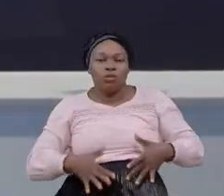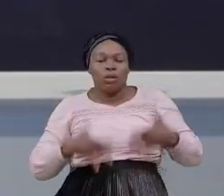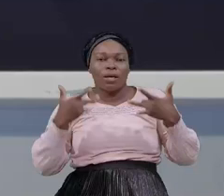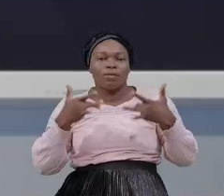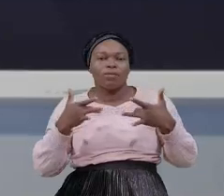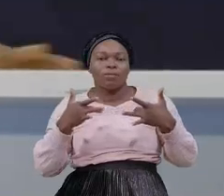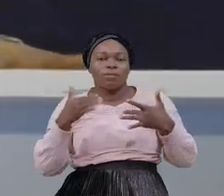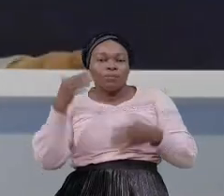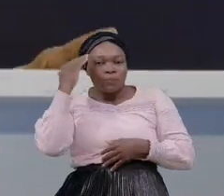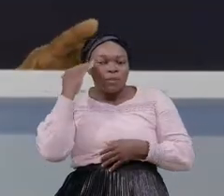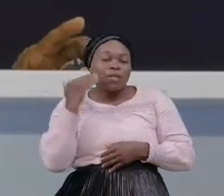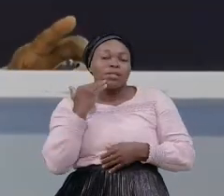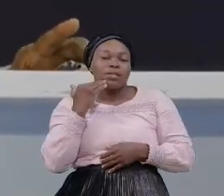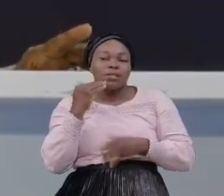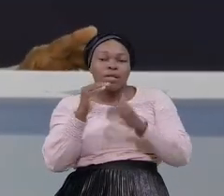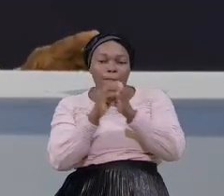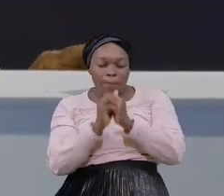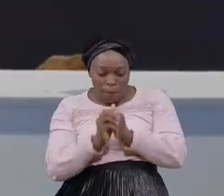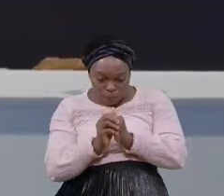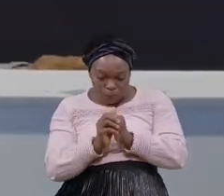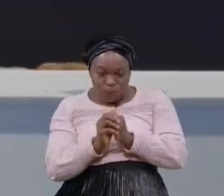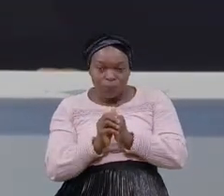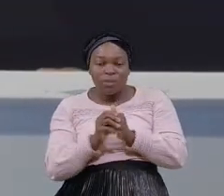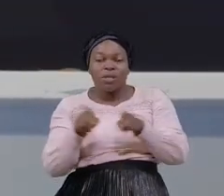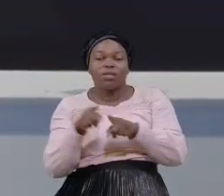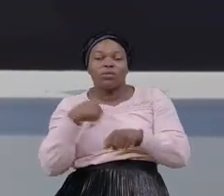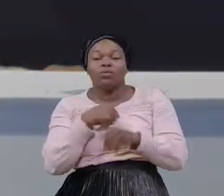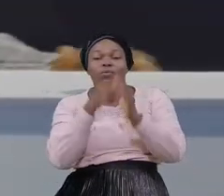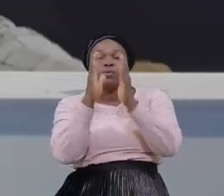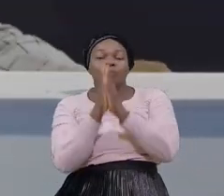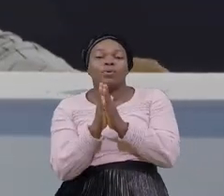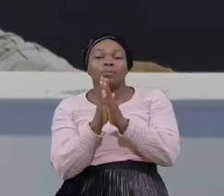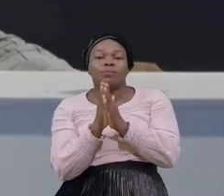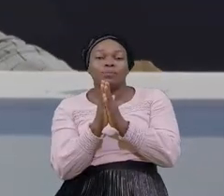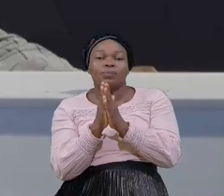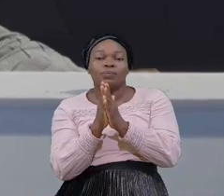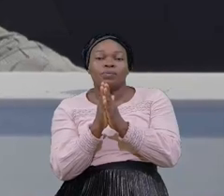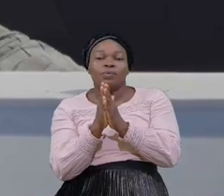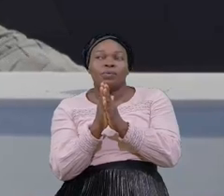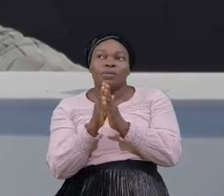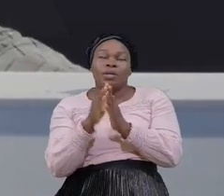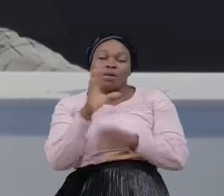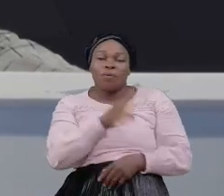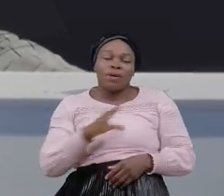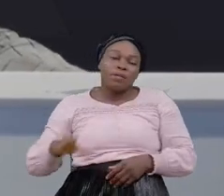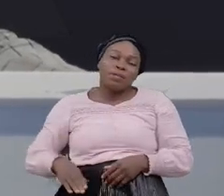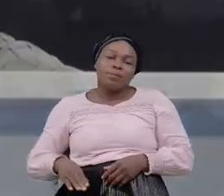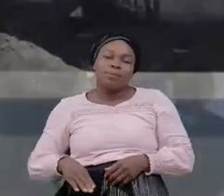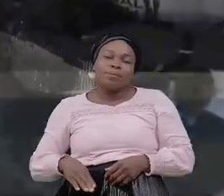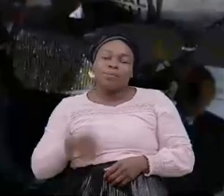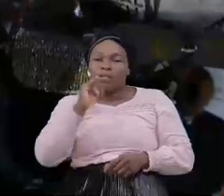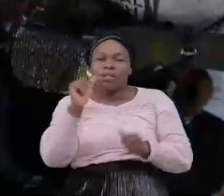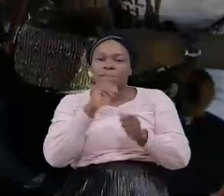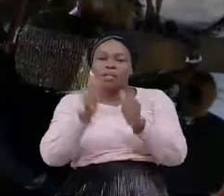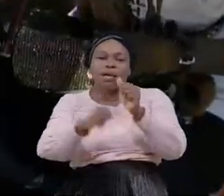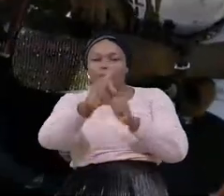fermés. Les têtes baissées, les yeux fermés. Christ est partout